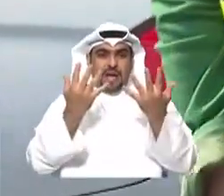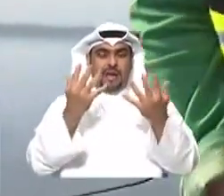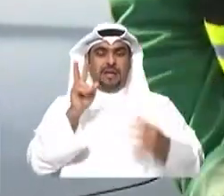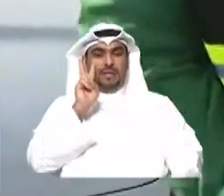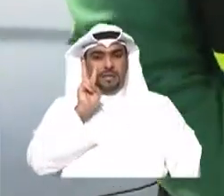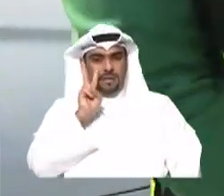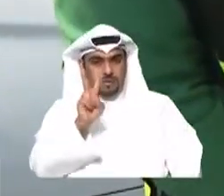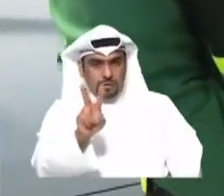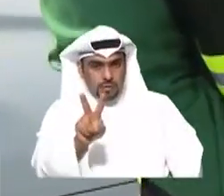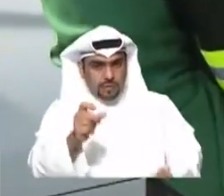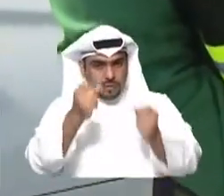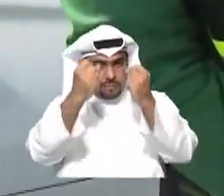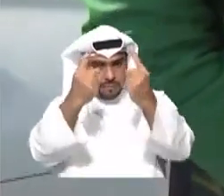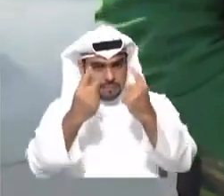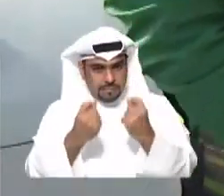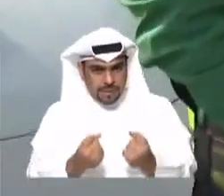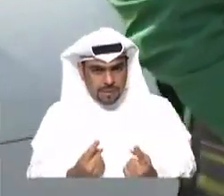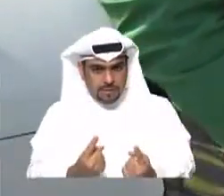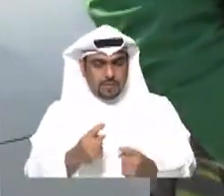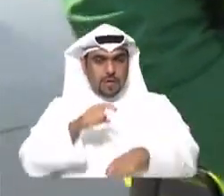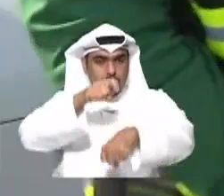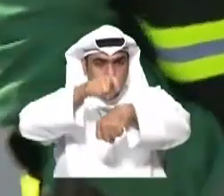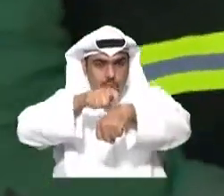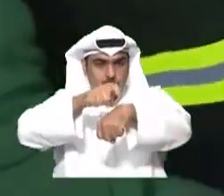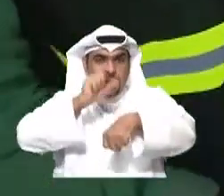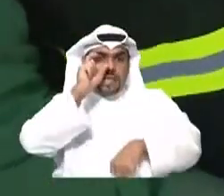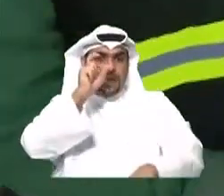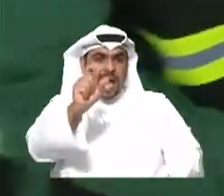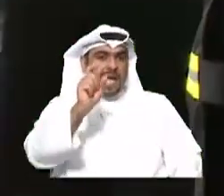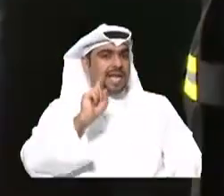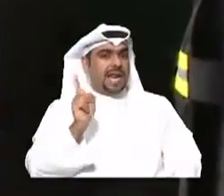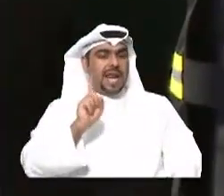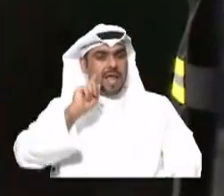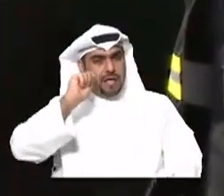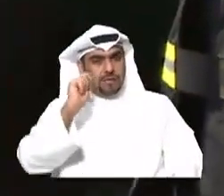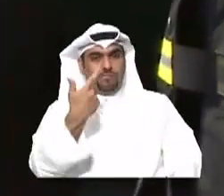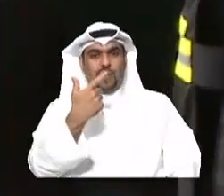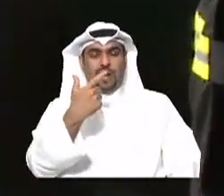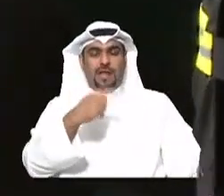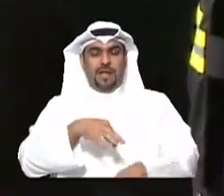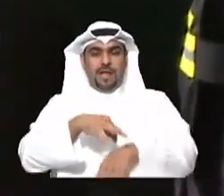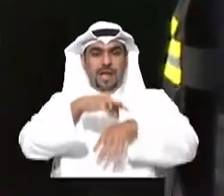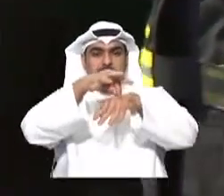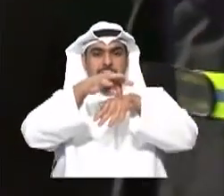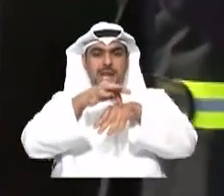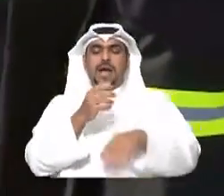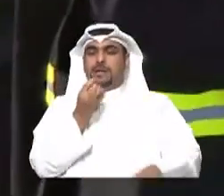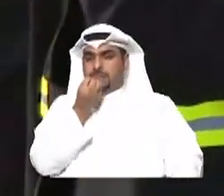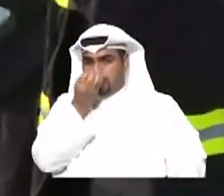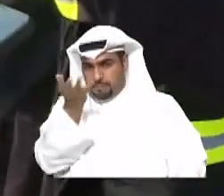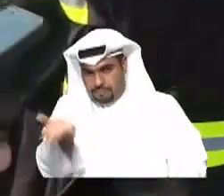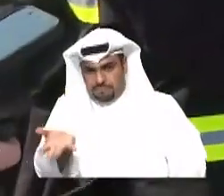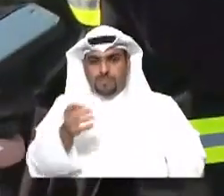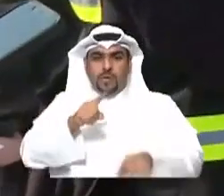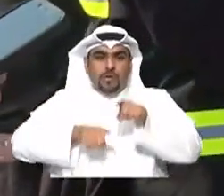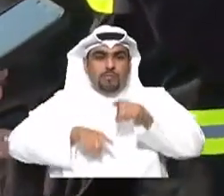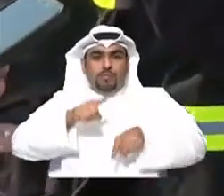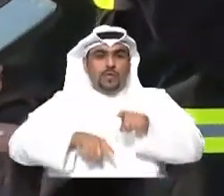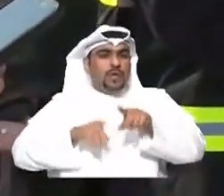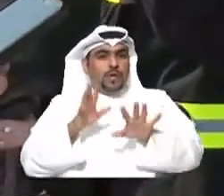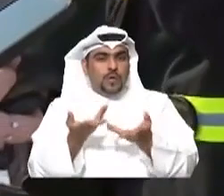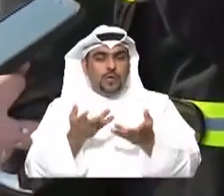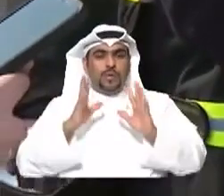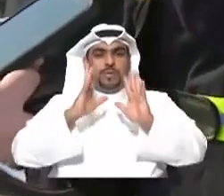مستوى الخدمات المقدمة وأبرز المشكلات التي يعاني منها السكان في مدينة